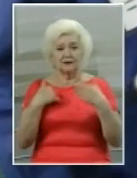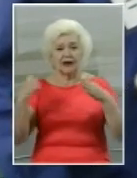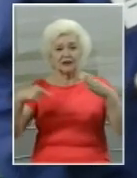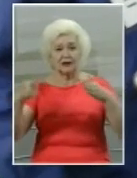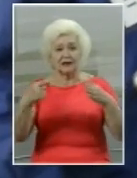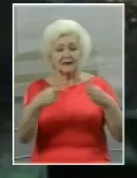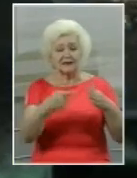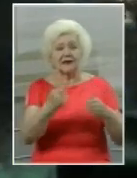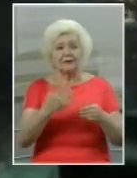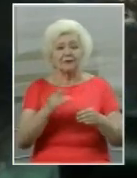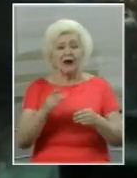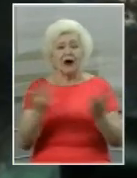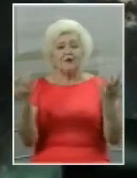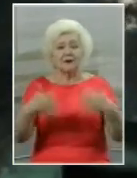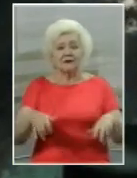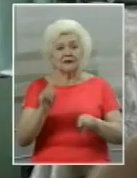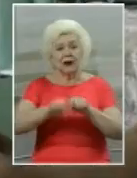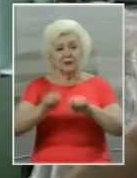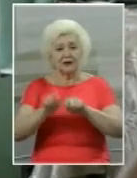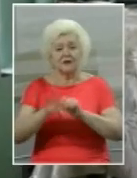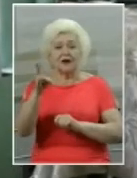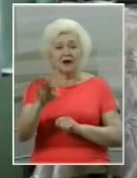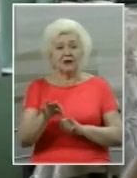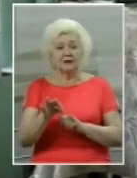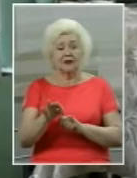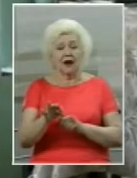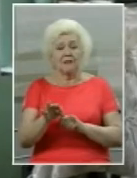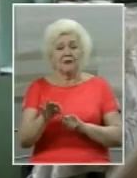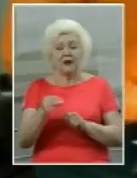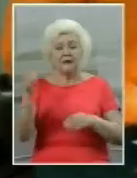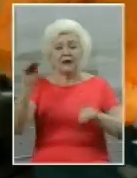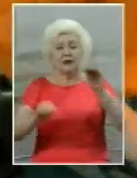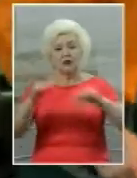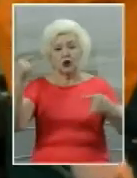різці виставляє, верстат перевіряє на настройку.